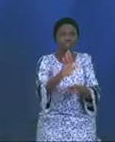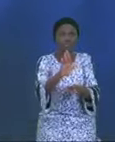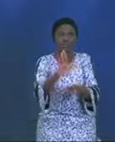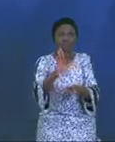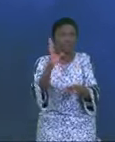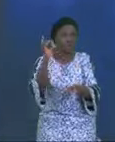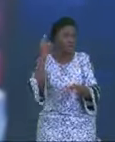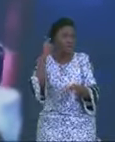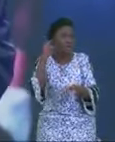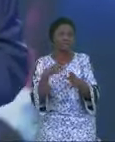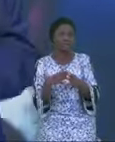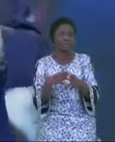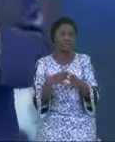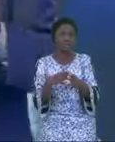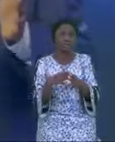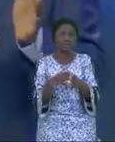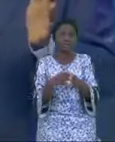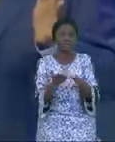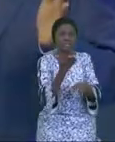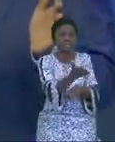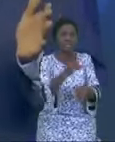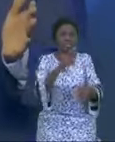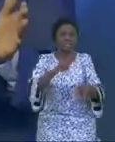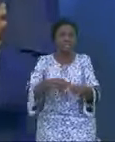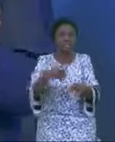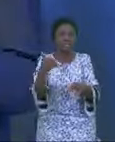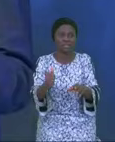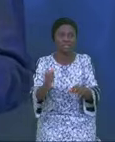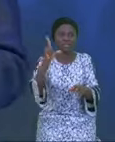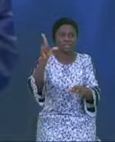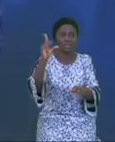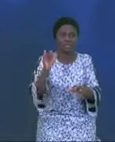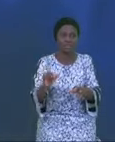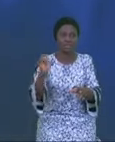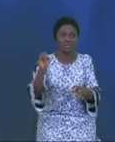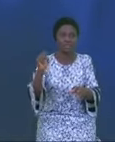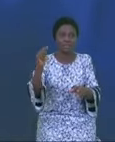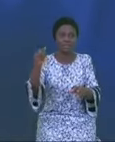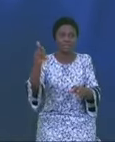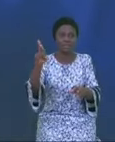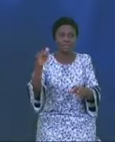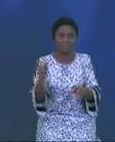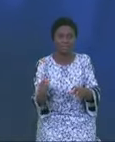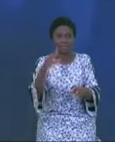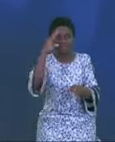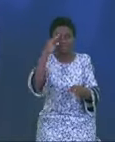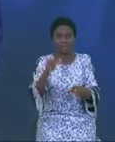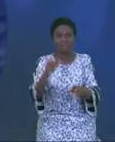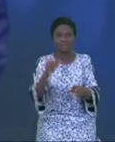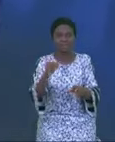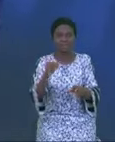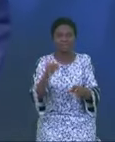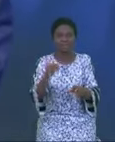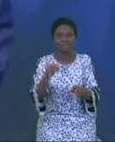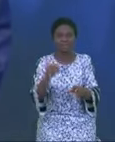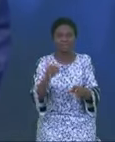à l'istre se tenait aussi un homme important des pieds boîte de naissance